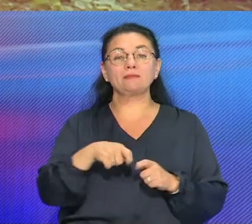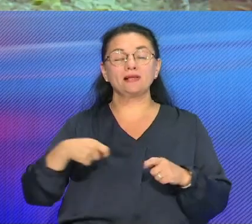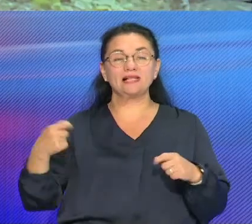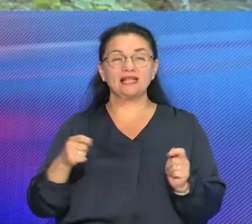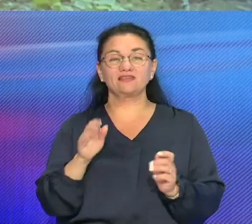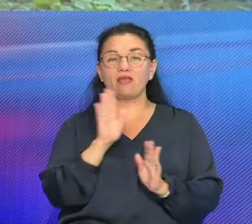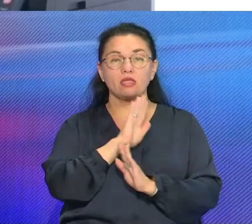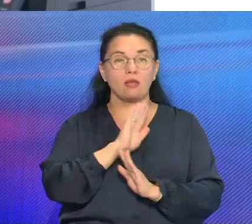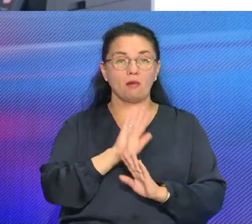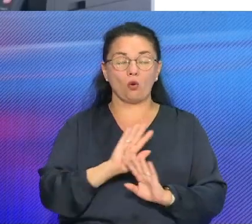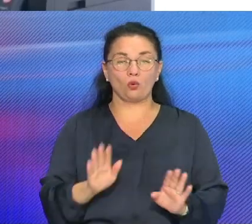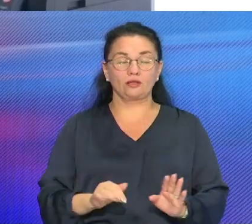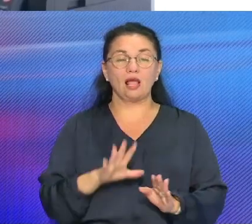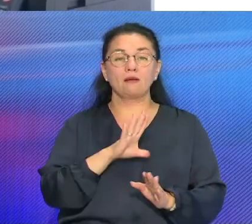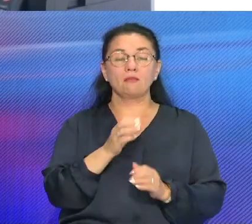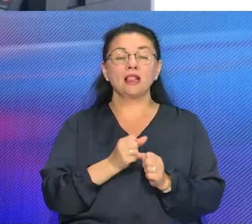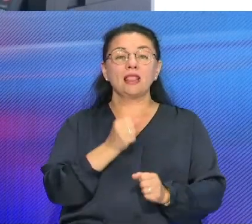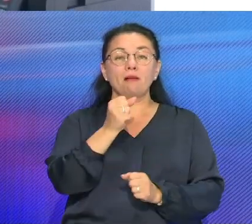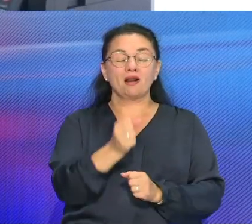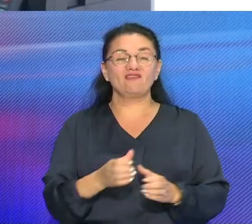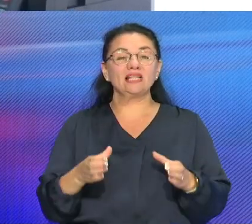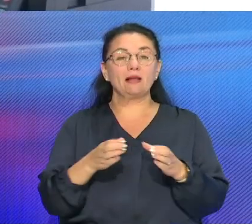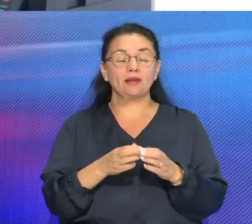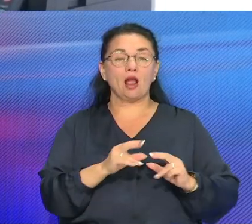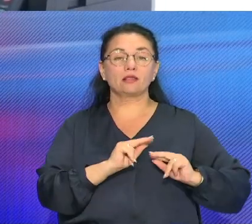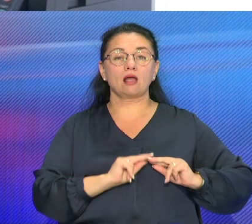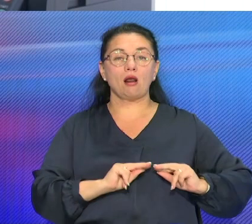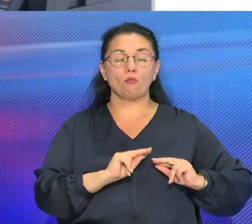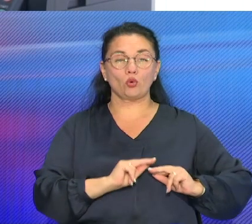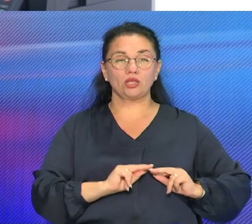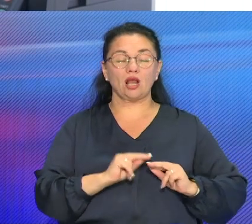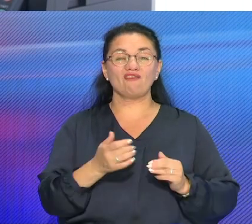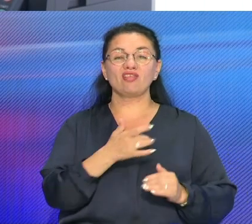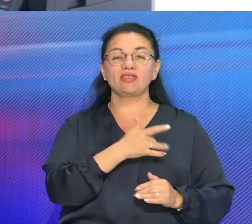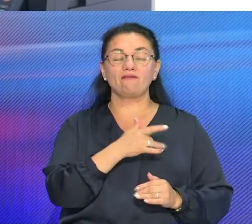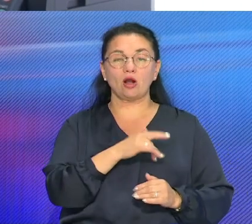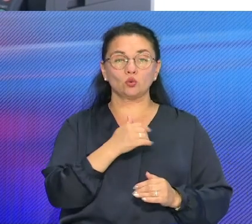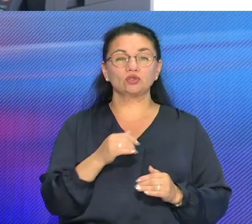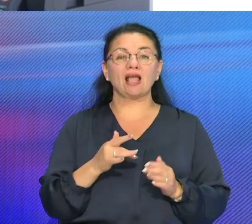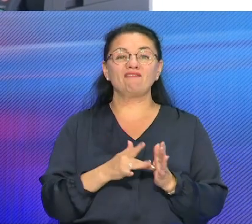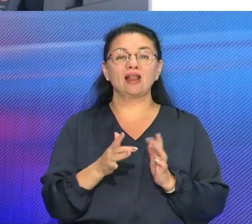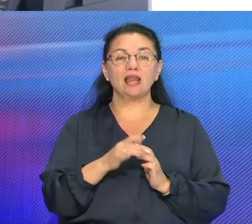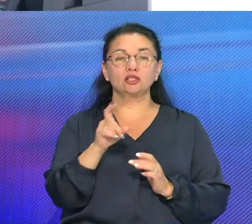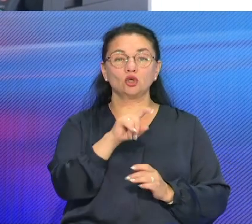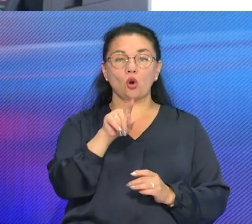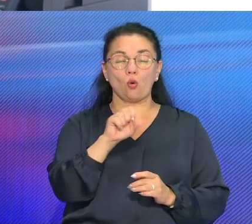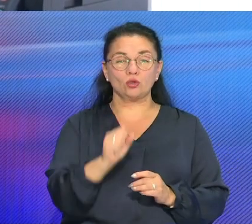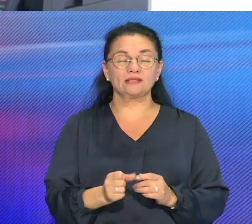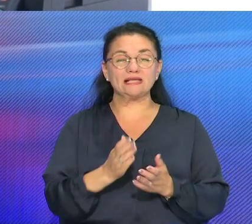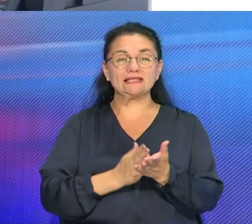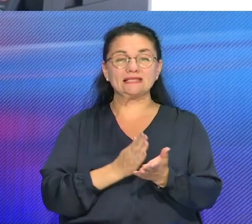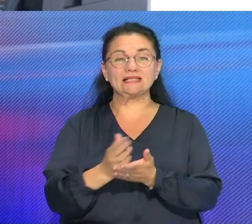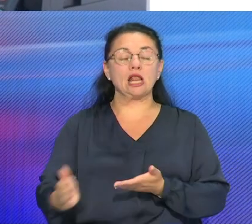выпадок. Была направлена бригада работников Новогрудского лесхоза с целью